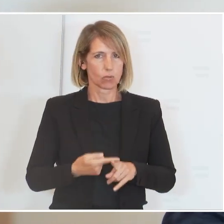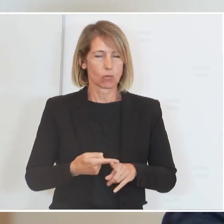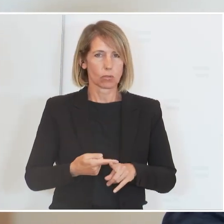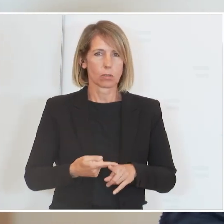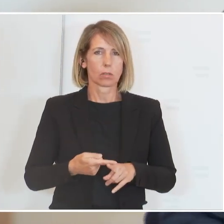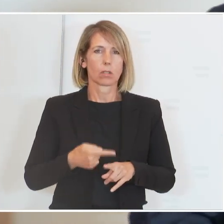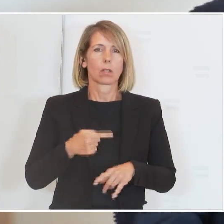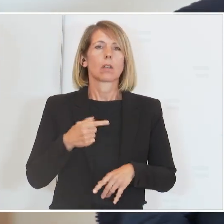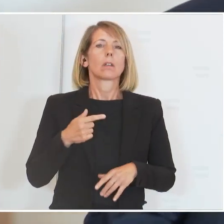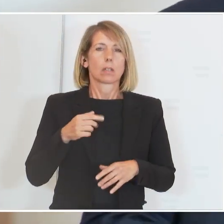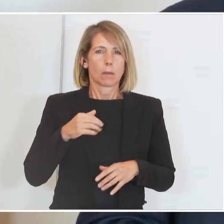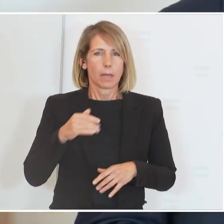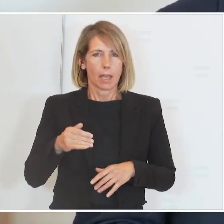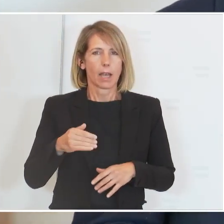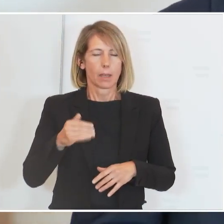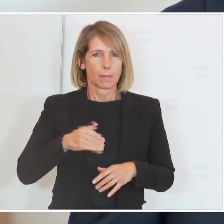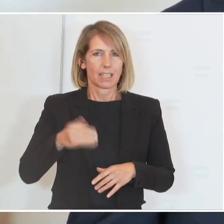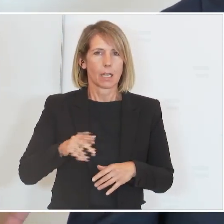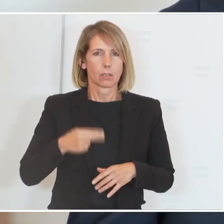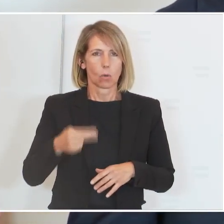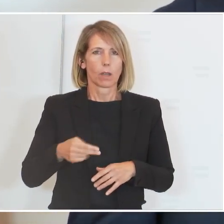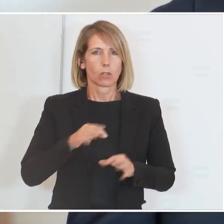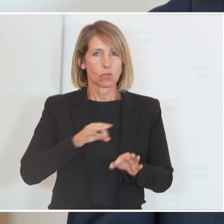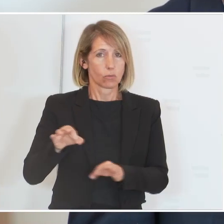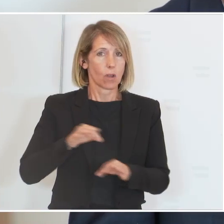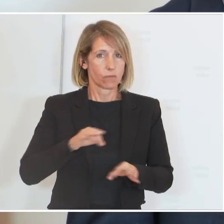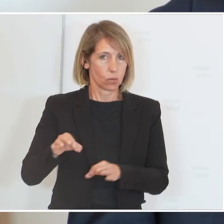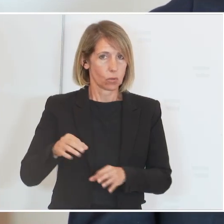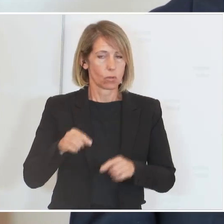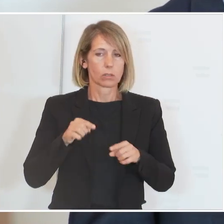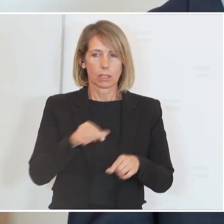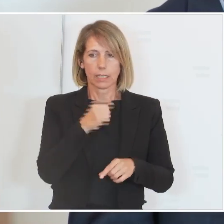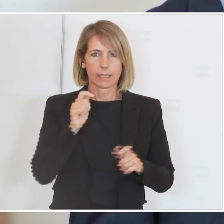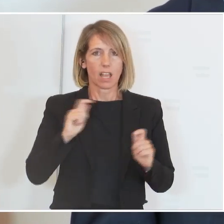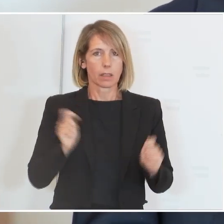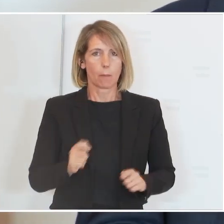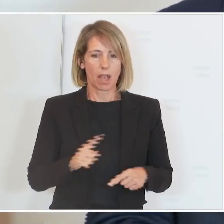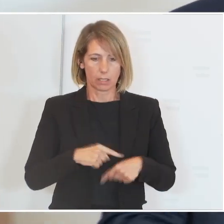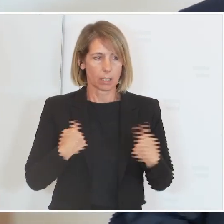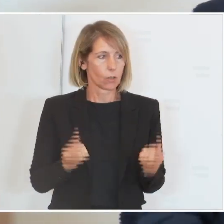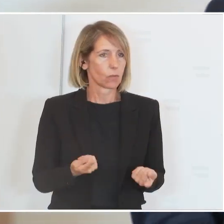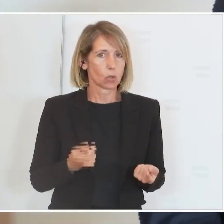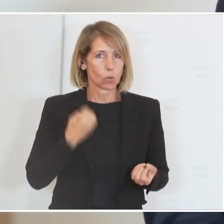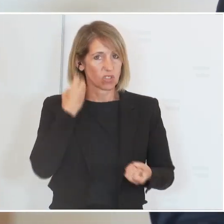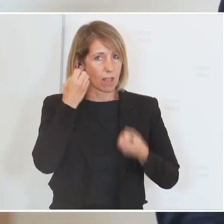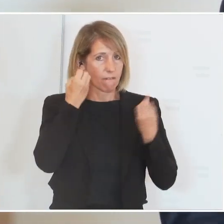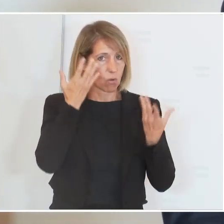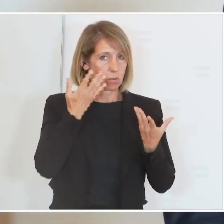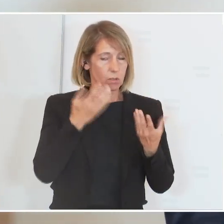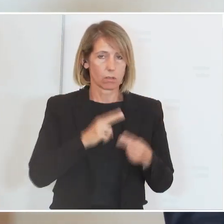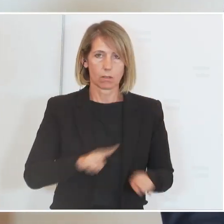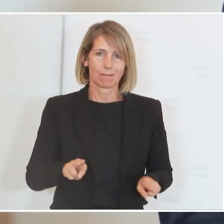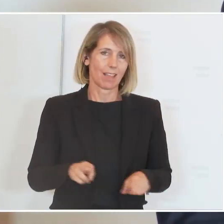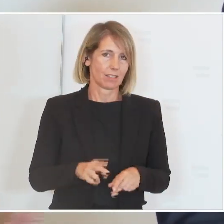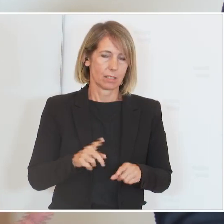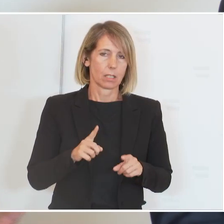zur Verfügung stellen zu müssen. Also die Dramatik, wie gesagt, ist nicht von uns erfunden worden. Und